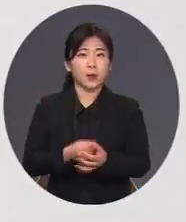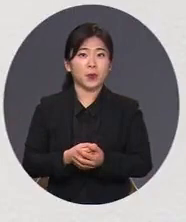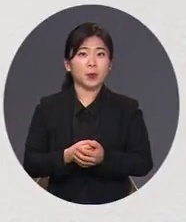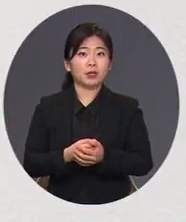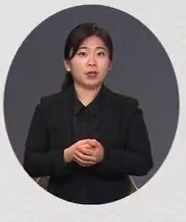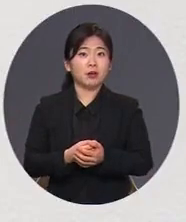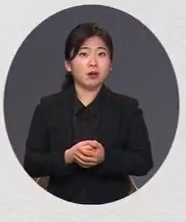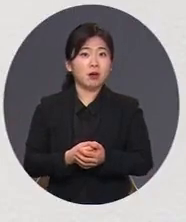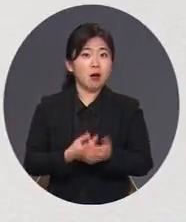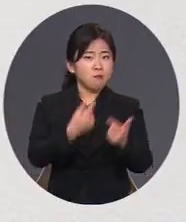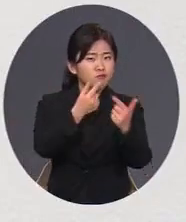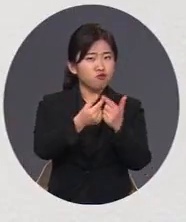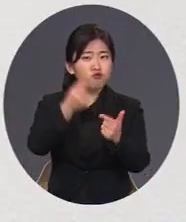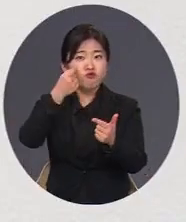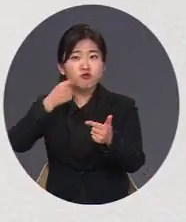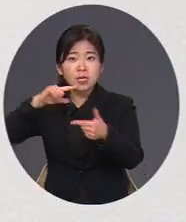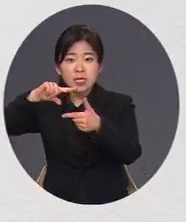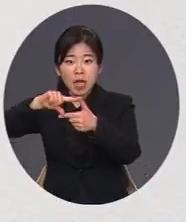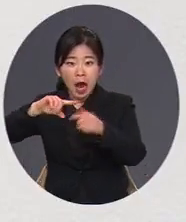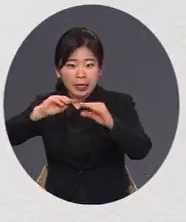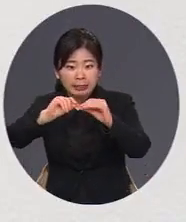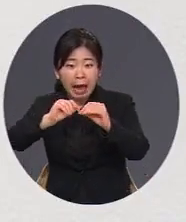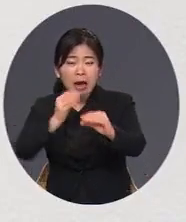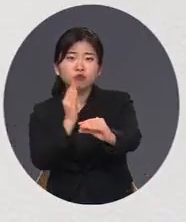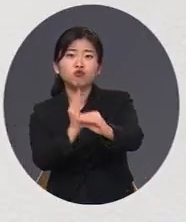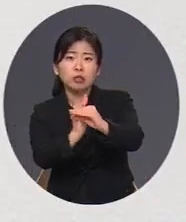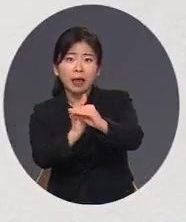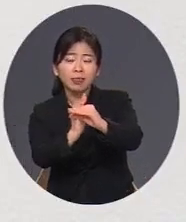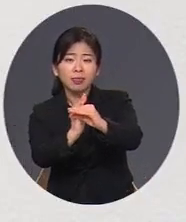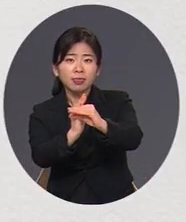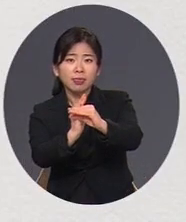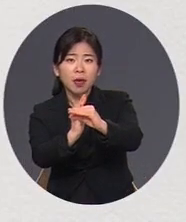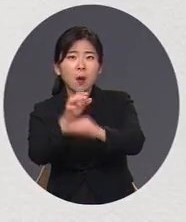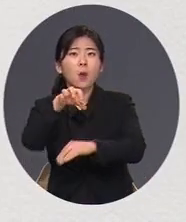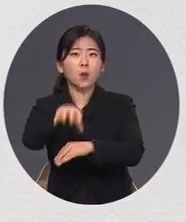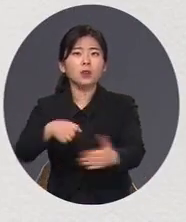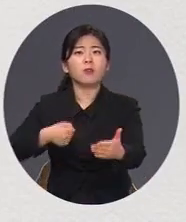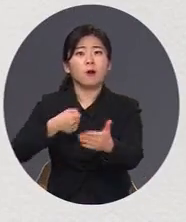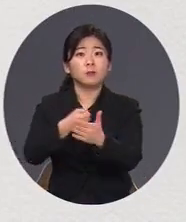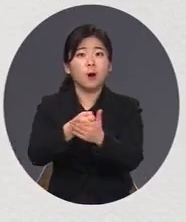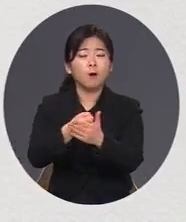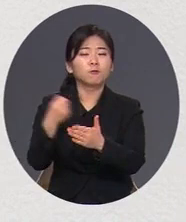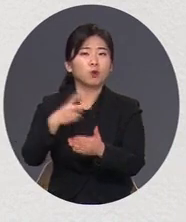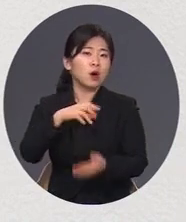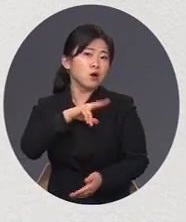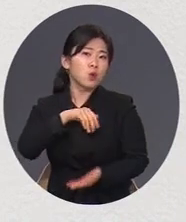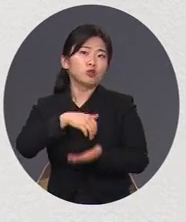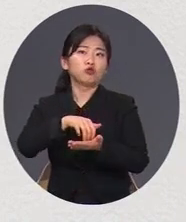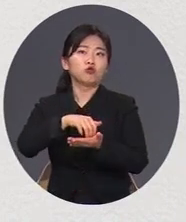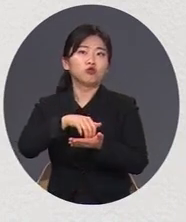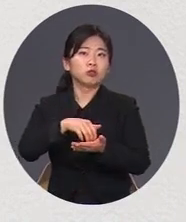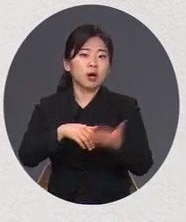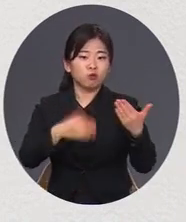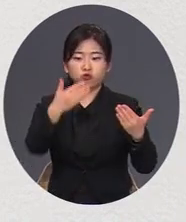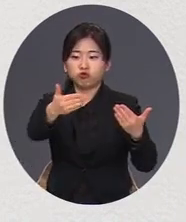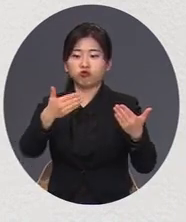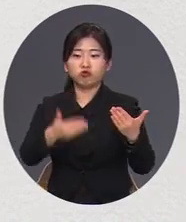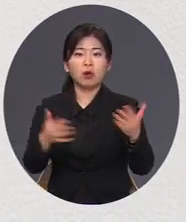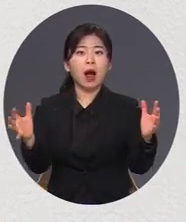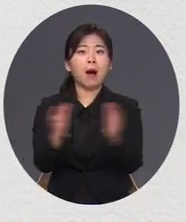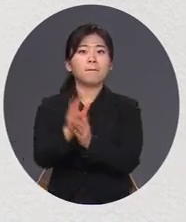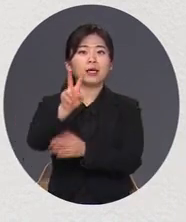소재지는 부산 울산 경남의 지리적 가운데로서 중심이 되는 지역으로 의원 정수는 각 지역 9명씩